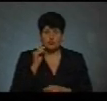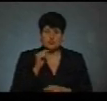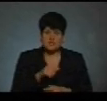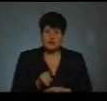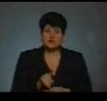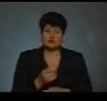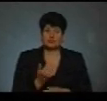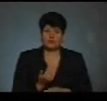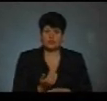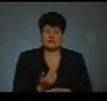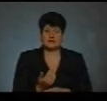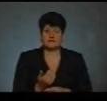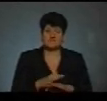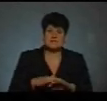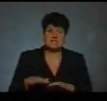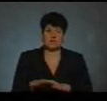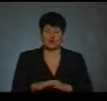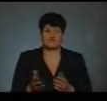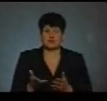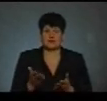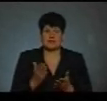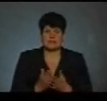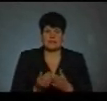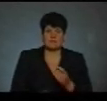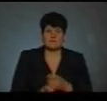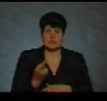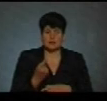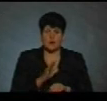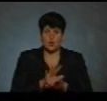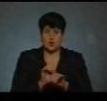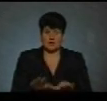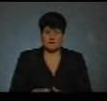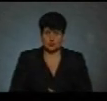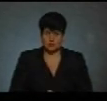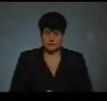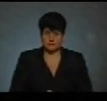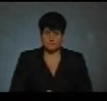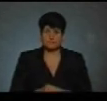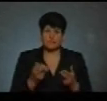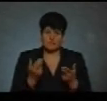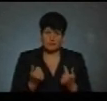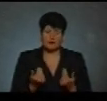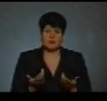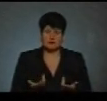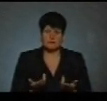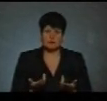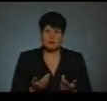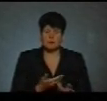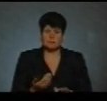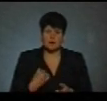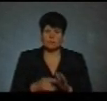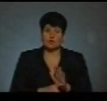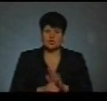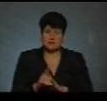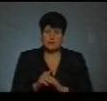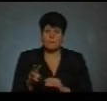в середовищі, де є спалах коронавірусу? Так, звичайно, ми, починаючи